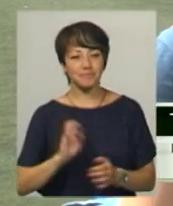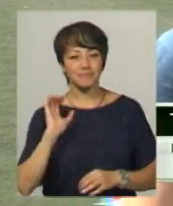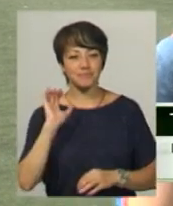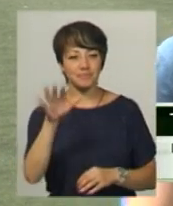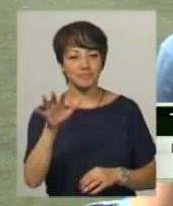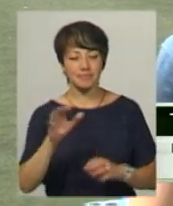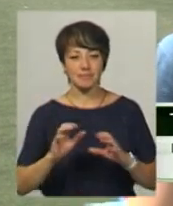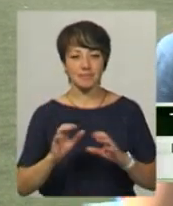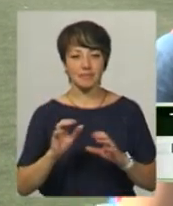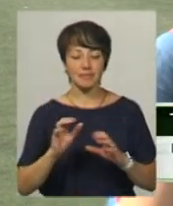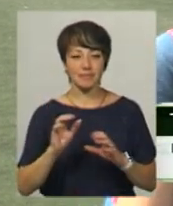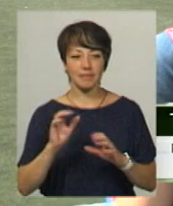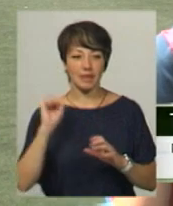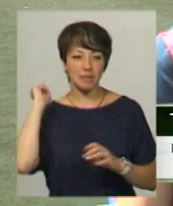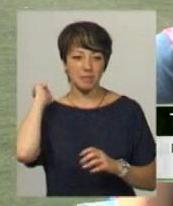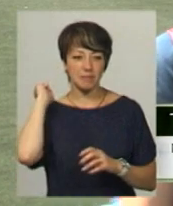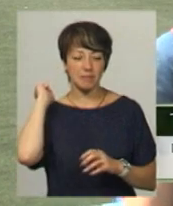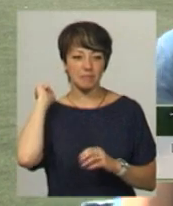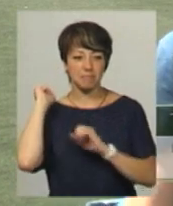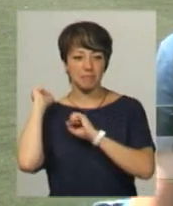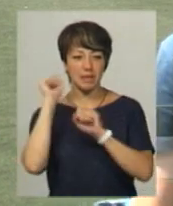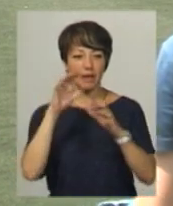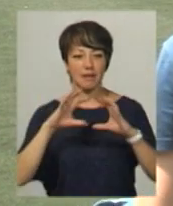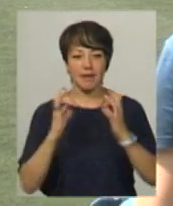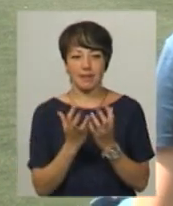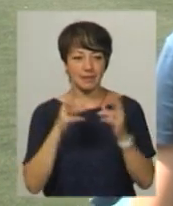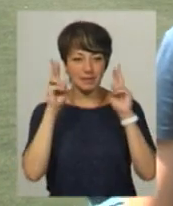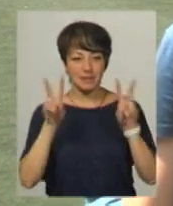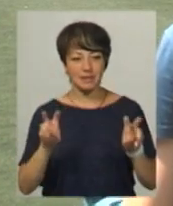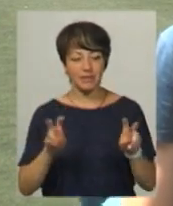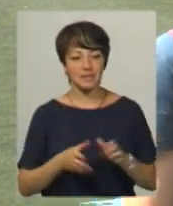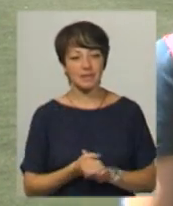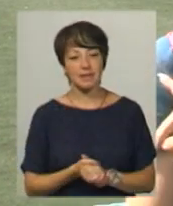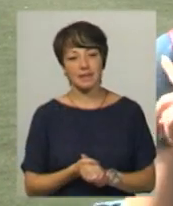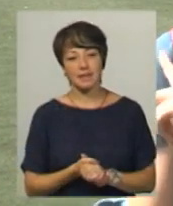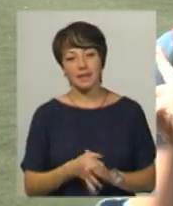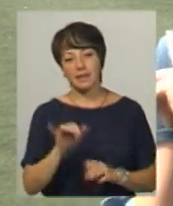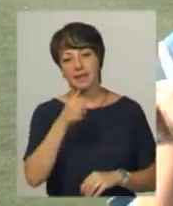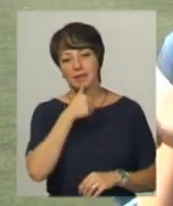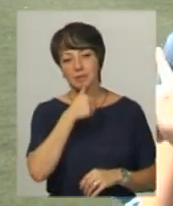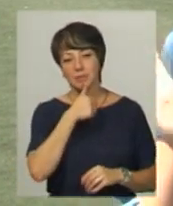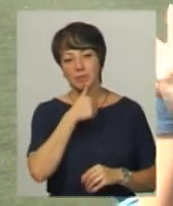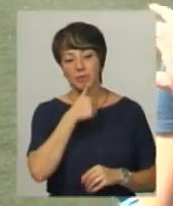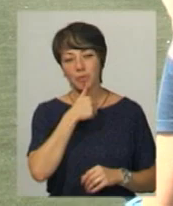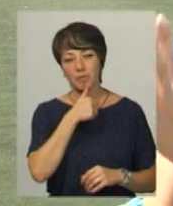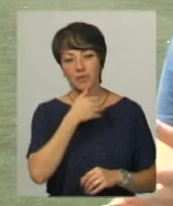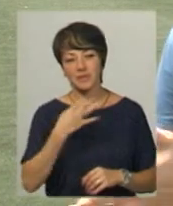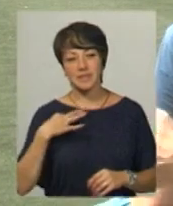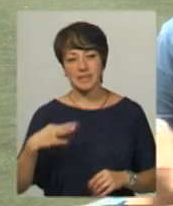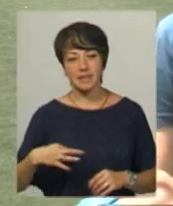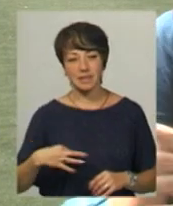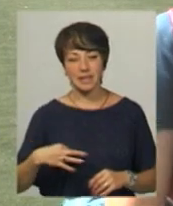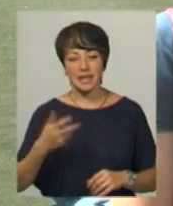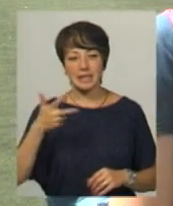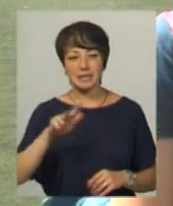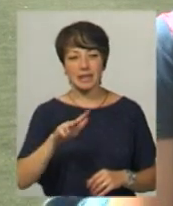закидати м'яч за спини, метання ядра, як там правильно у них називається. І спробував ще син забити